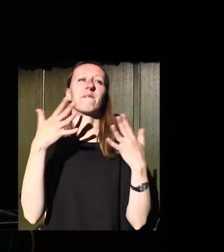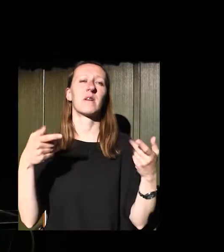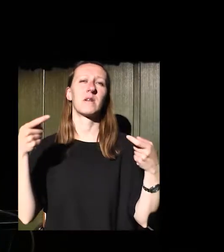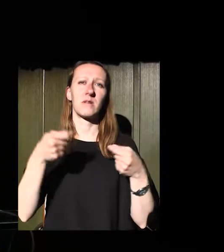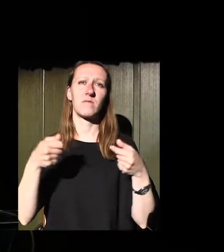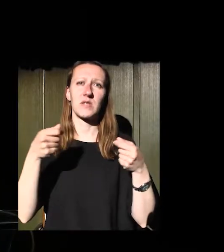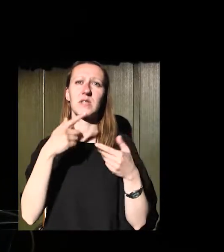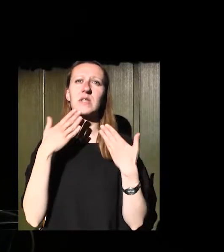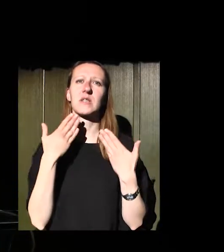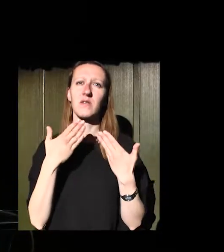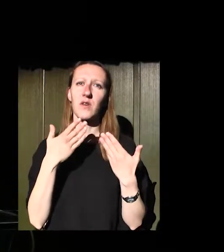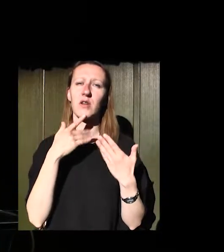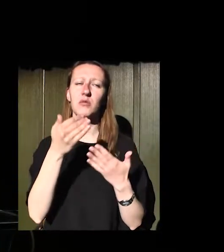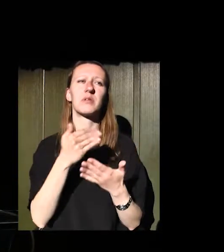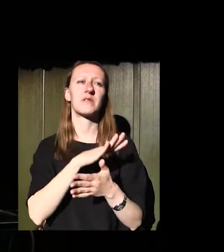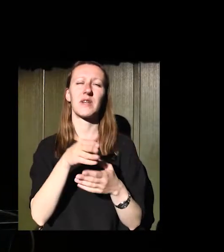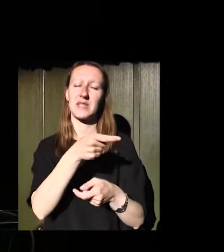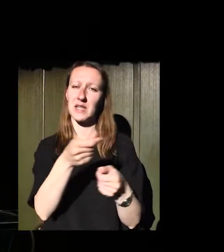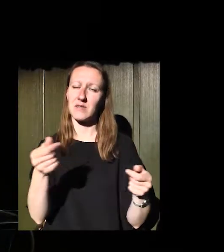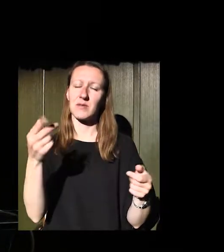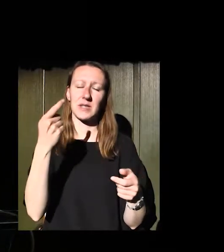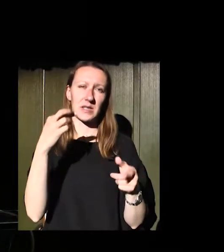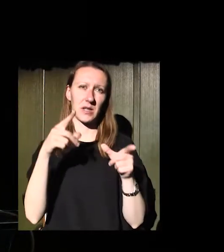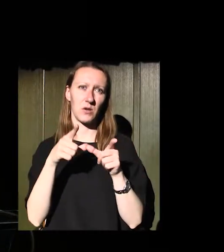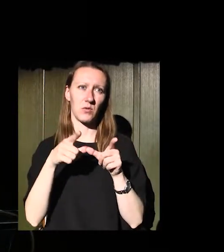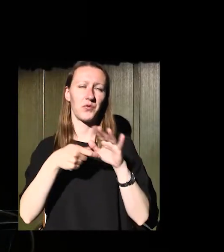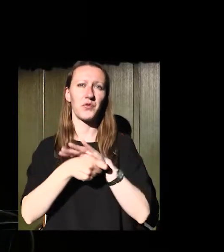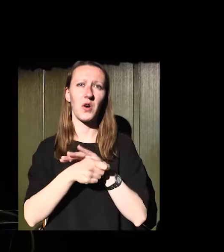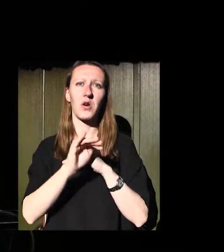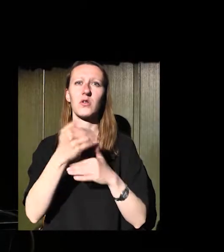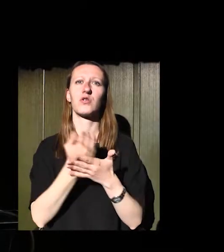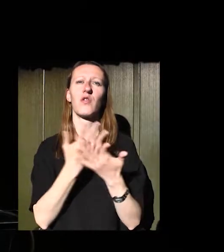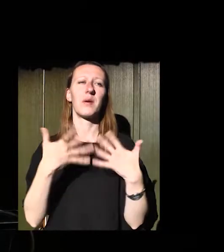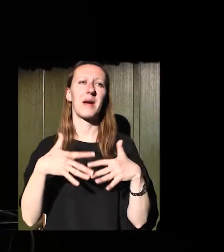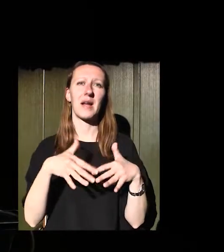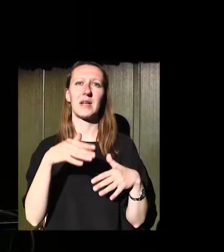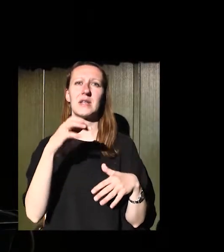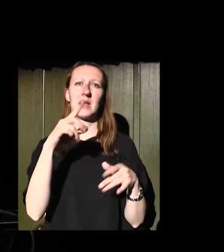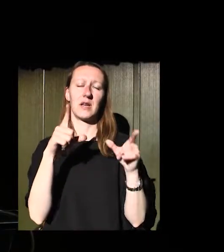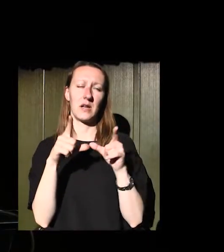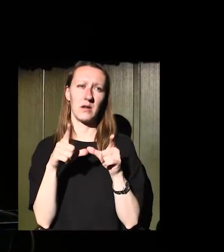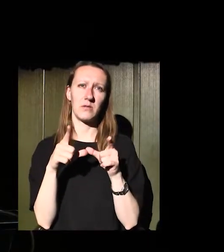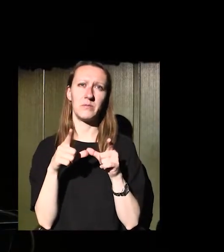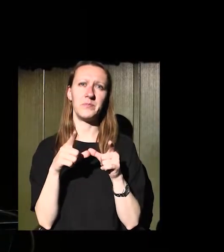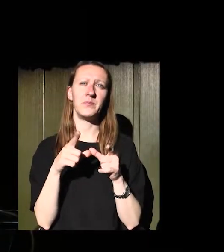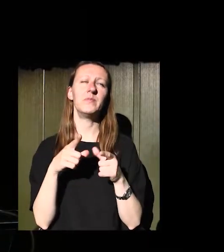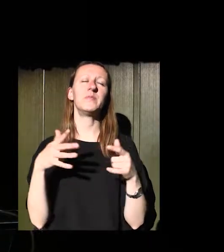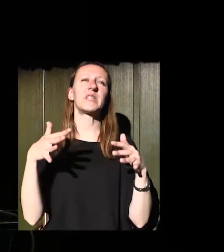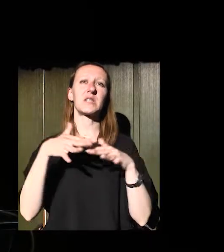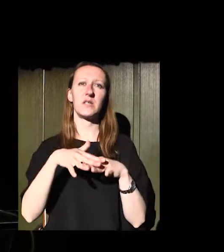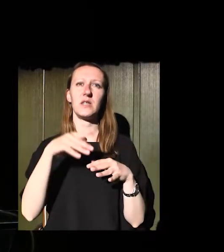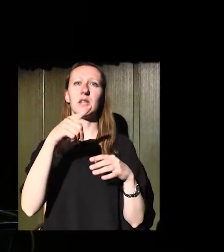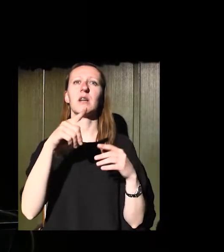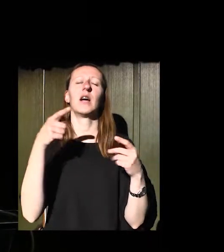U Puli su u tijeku velike investicije zahvaljujući prije svega sredstvima iz europskih fondova. Kroz novi mehanizam EU,